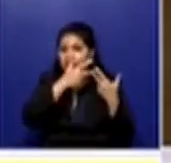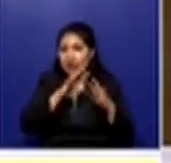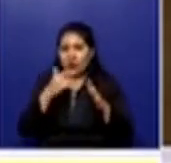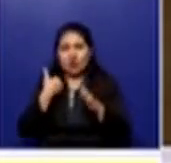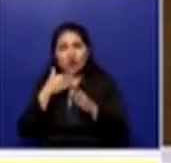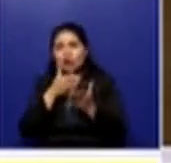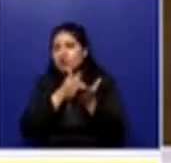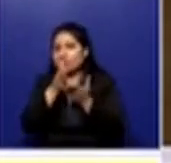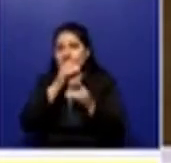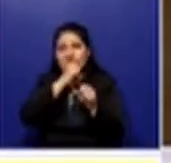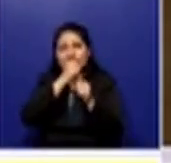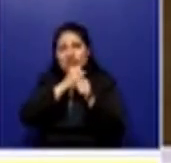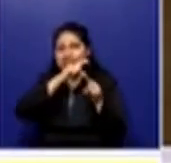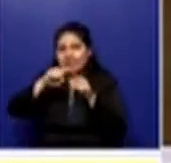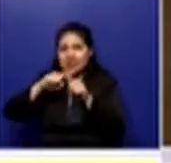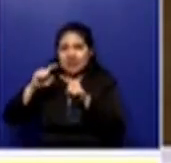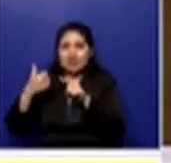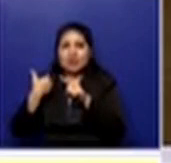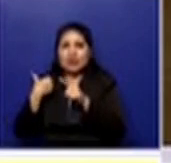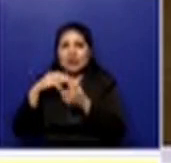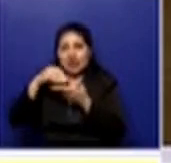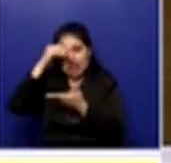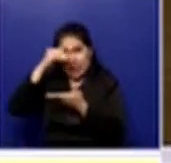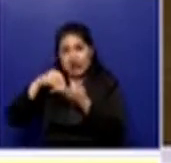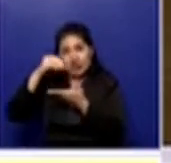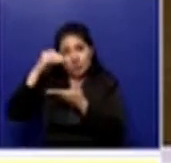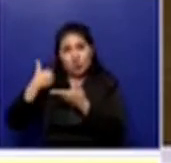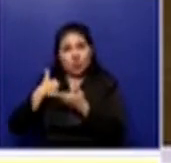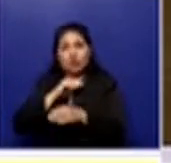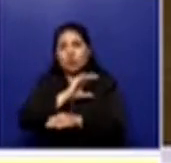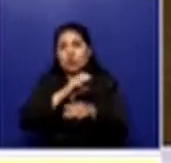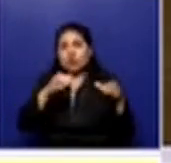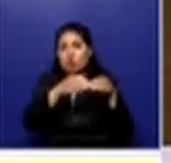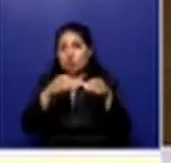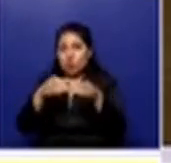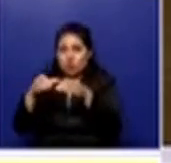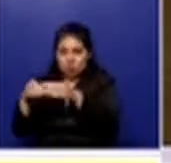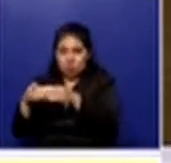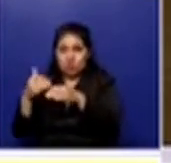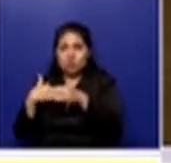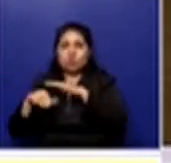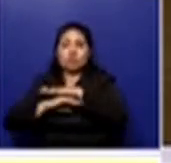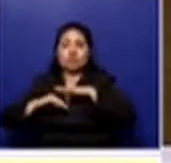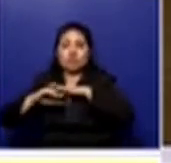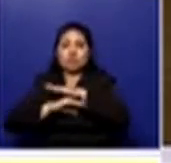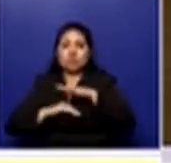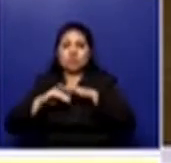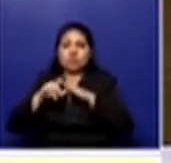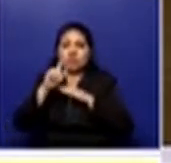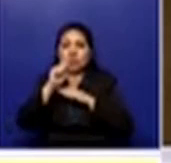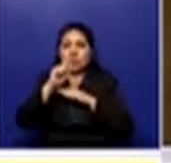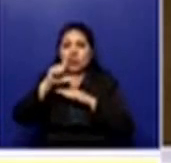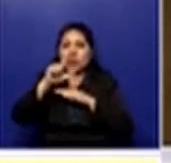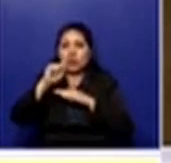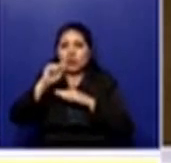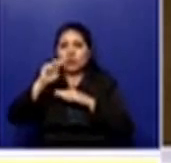ติแพลตฟอร์มเพื่อทำให้เรื่องการเรียนรู้เนี่ยไปให้ถึงเด็กทุกกลุ่มโดยฐานคิดของ ALTV เนี่ยอยู่ตรงเรื่องของการลด